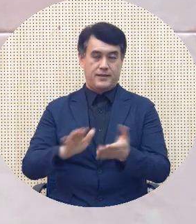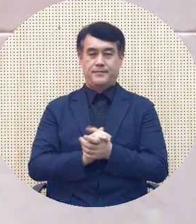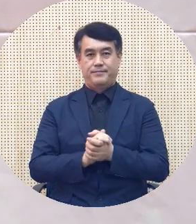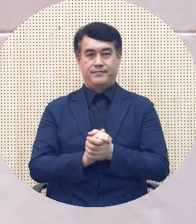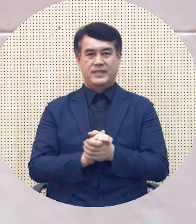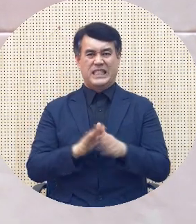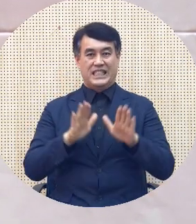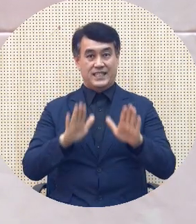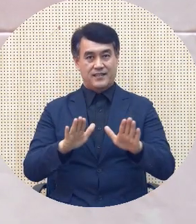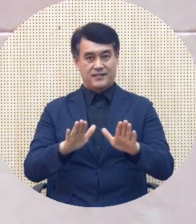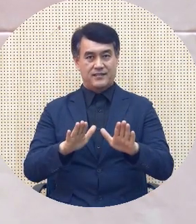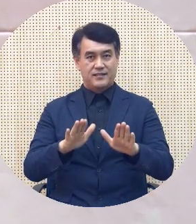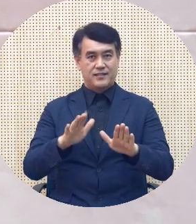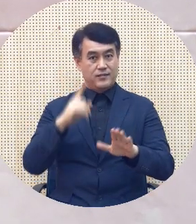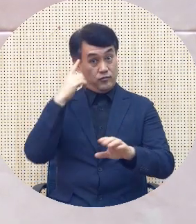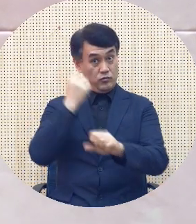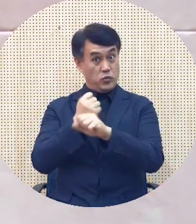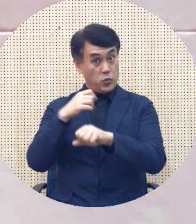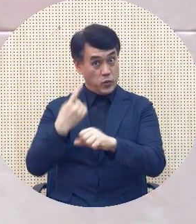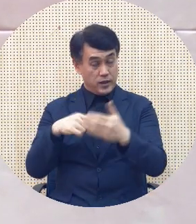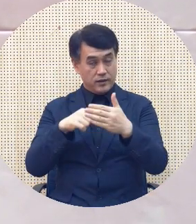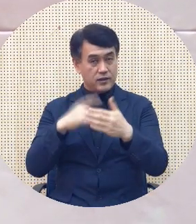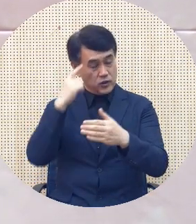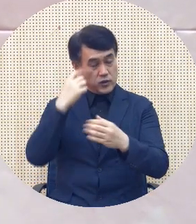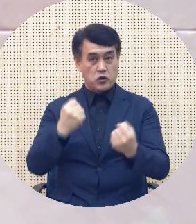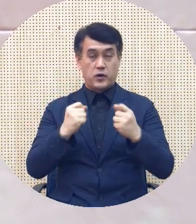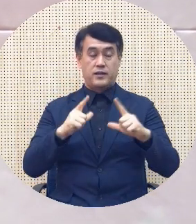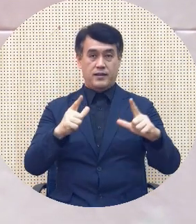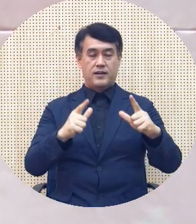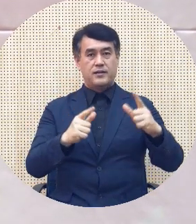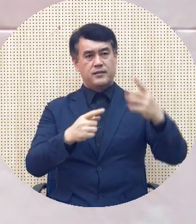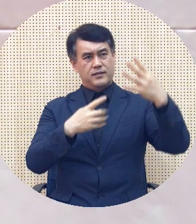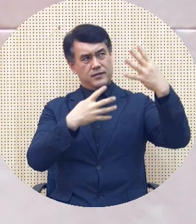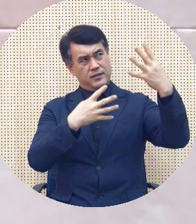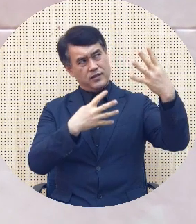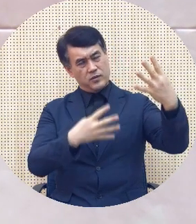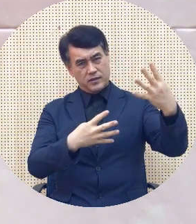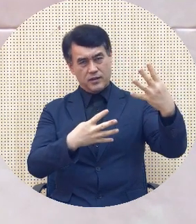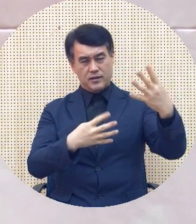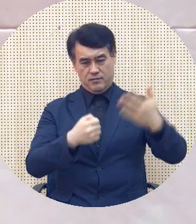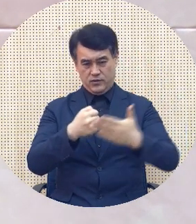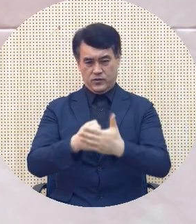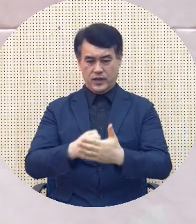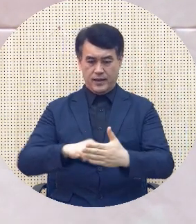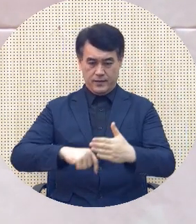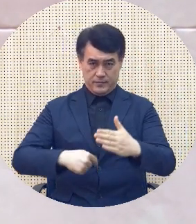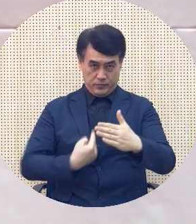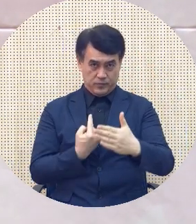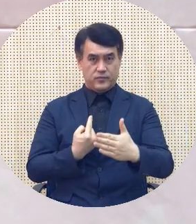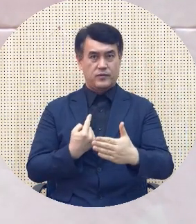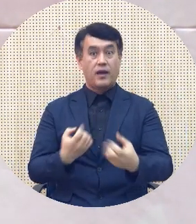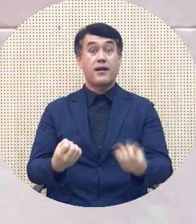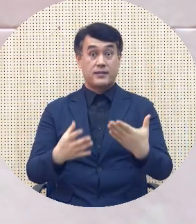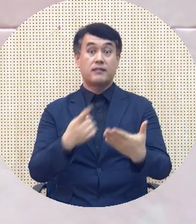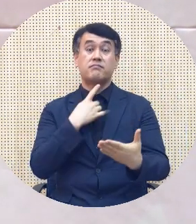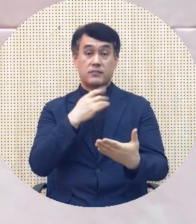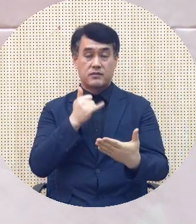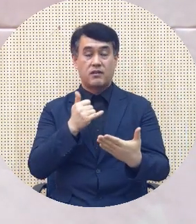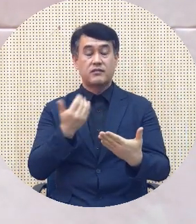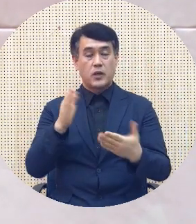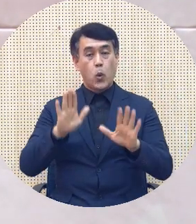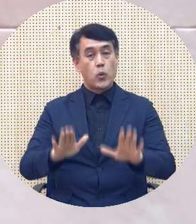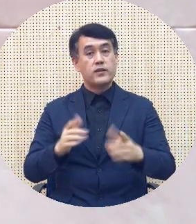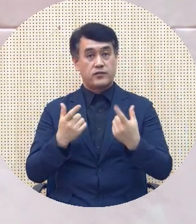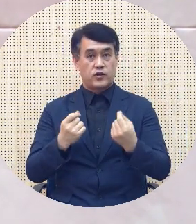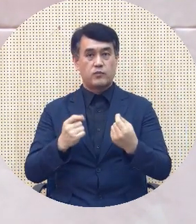이전에는 저희 학회에서 정신건강의 날을 4월 4일에 정해서 자체적으로 행사를 했었습니다. 근데 오늘처럼